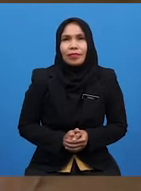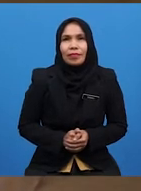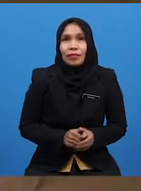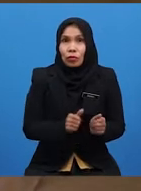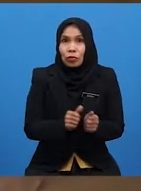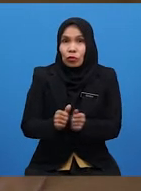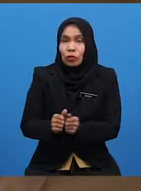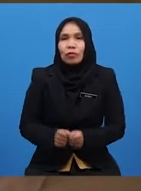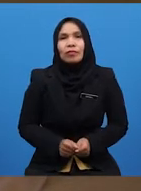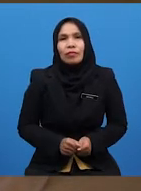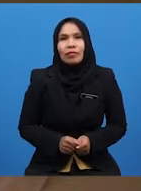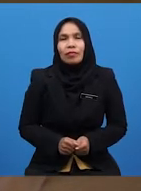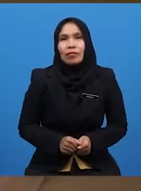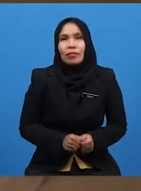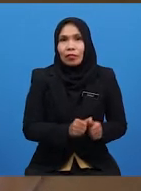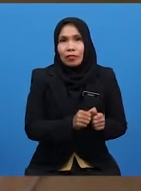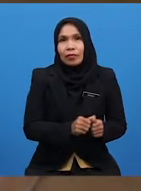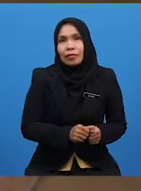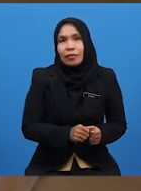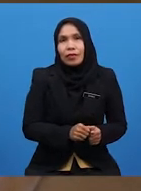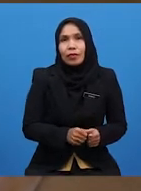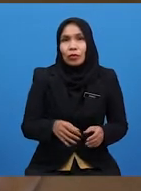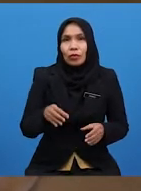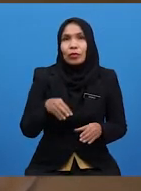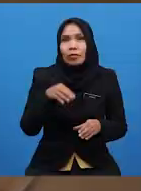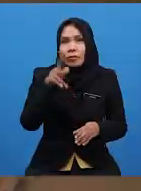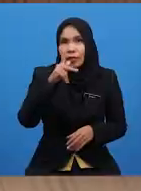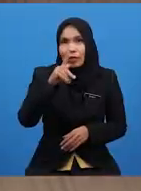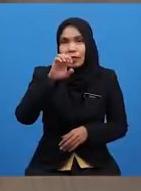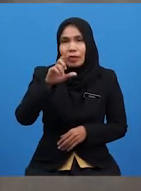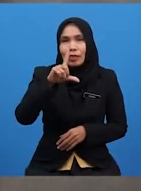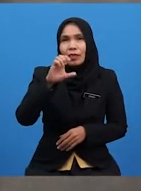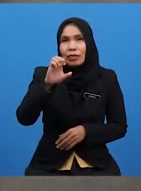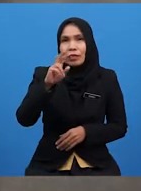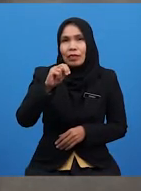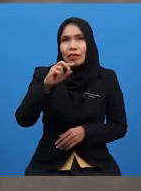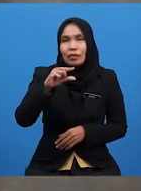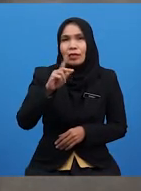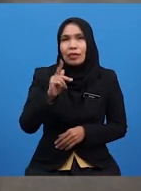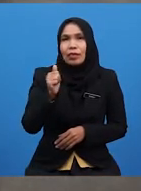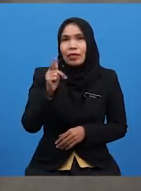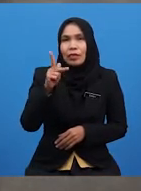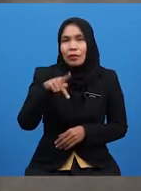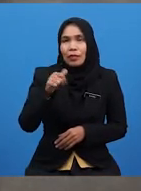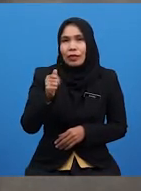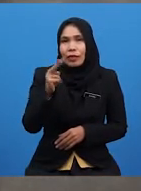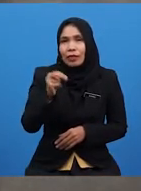mengambil kira keluasan ruang yang ada serta size robot yang bersesuaian